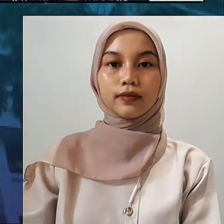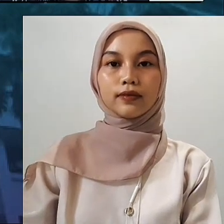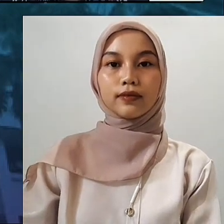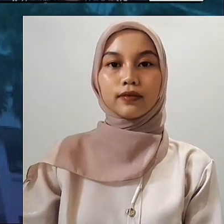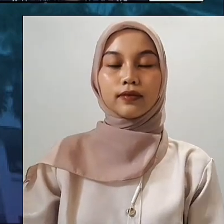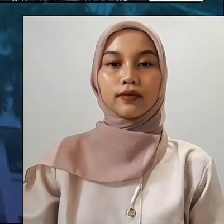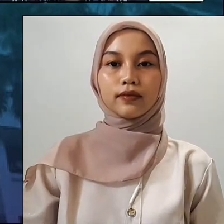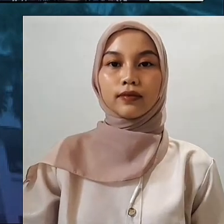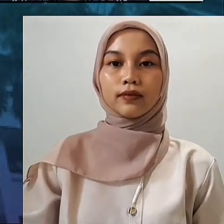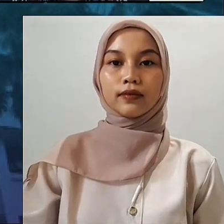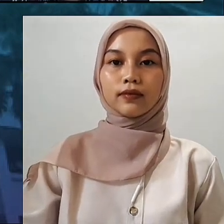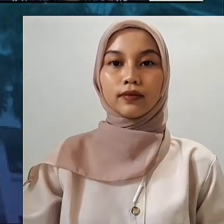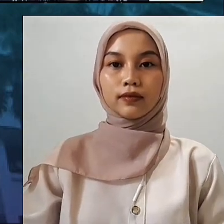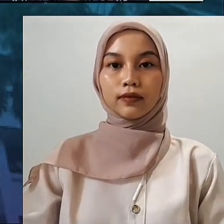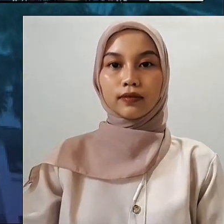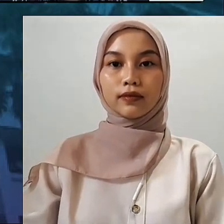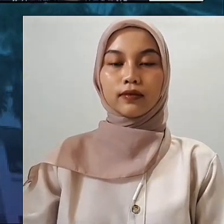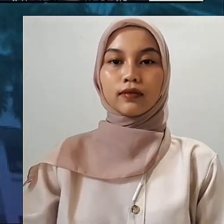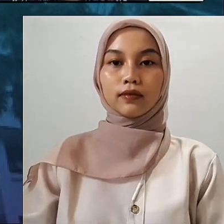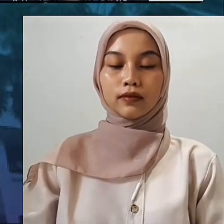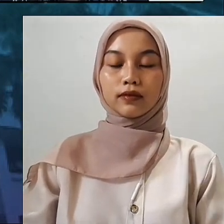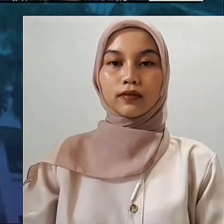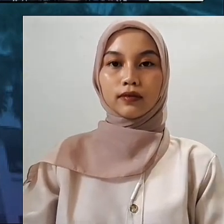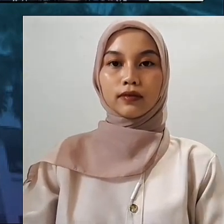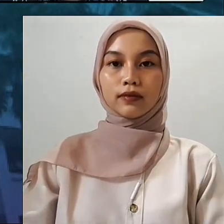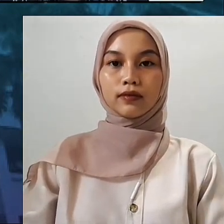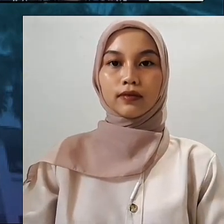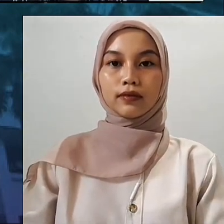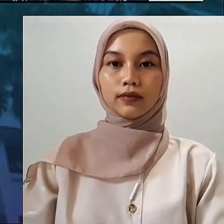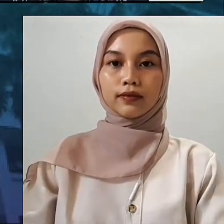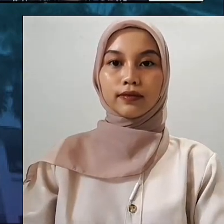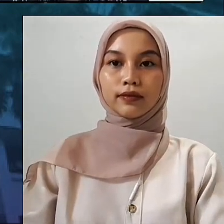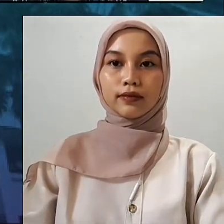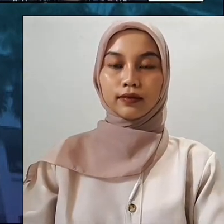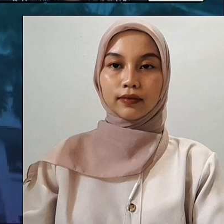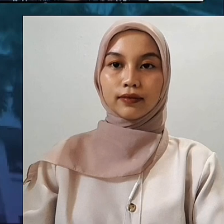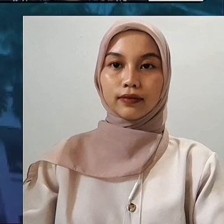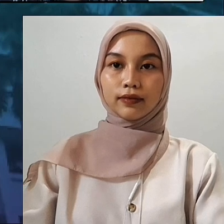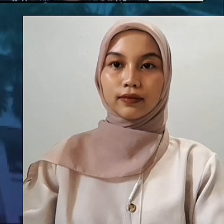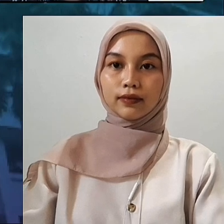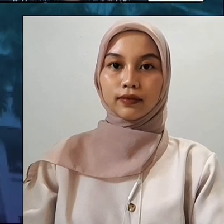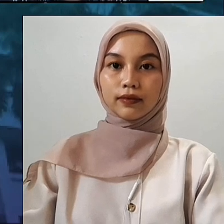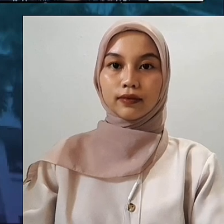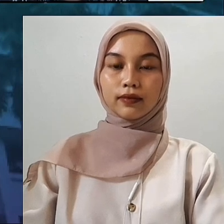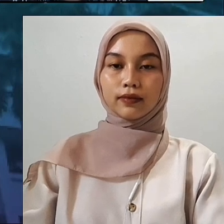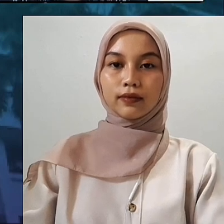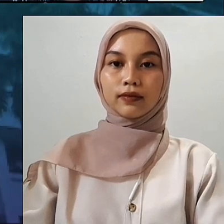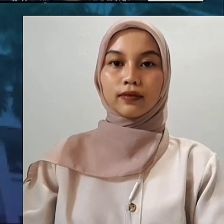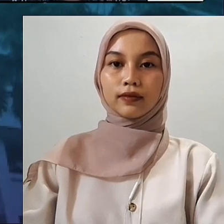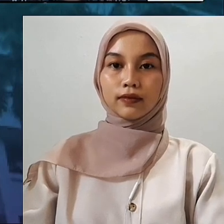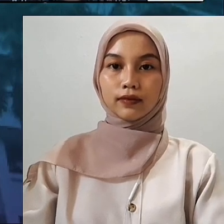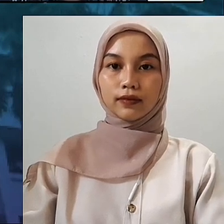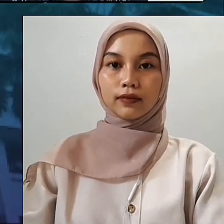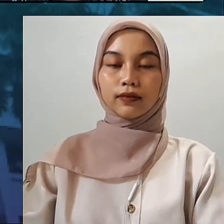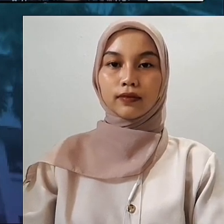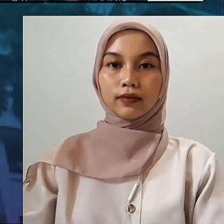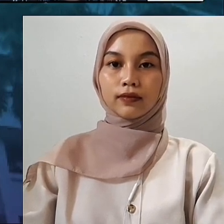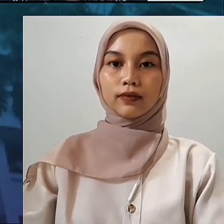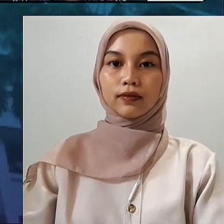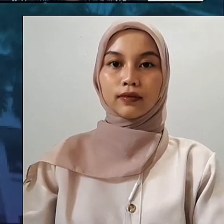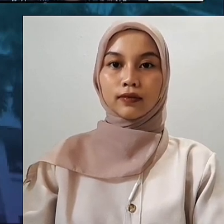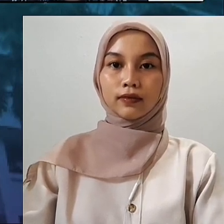kemudian juga bagaimana pelaksanaan ORI, outbreak, respon immunization, dan catch up campaign imunisasi campak